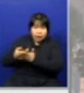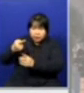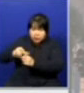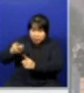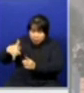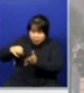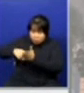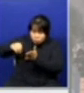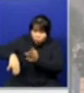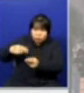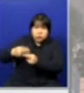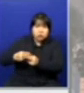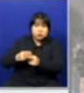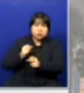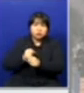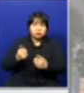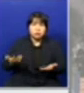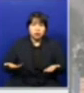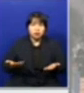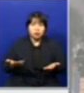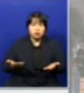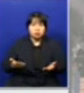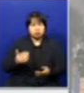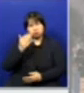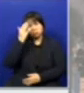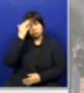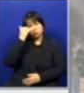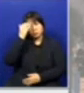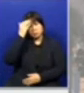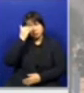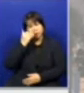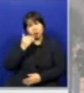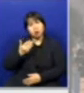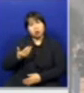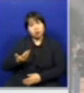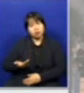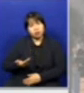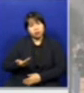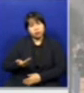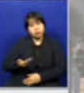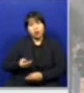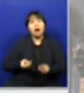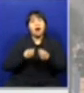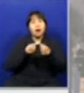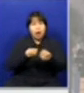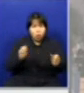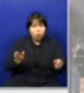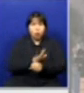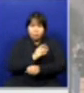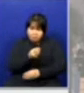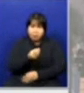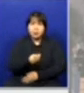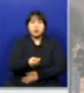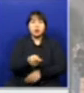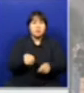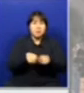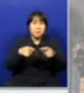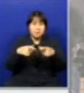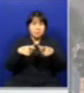ถามว่าทำไมล่ะคะทำไมไม่ให้แบบทั่วหน้าไปเลยเหมือนบัตรท